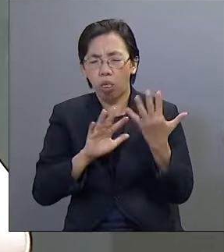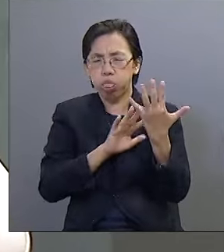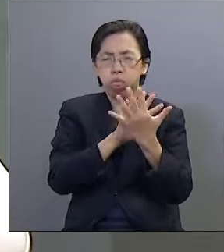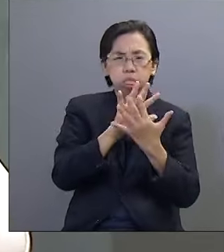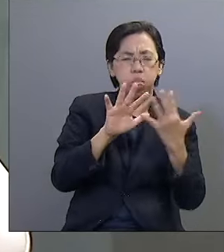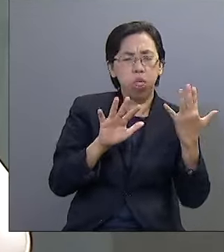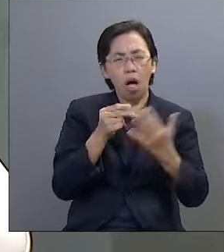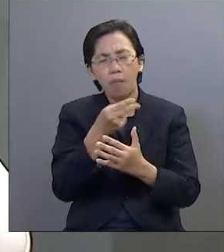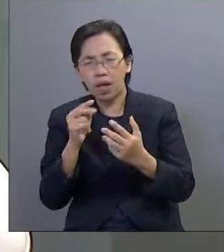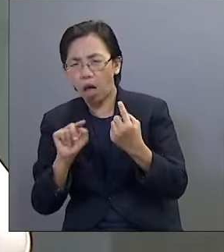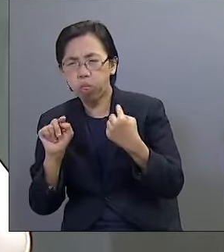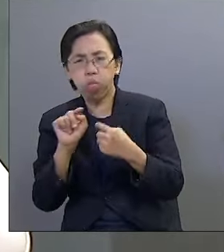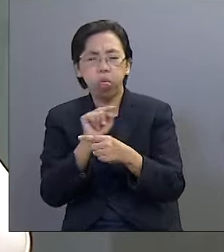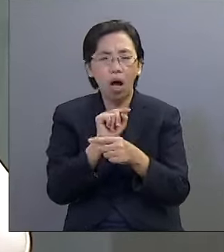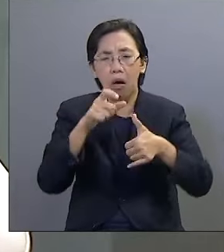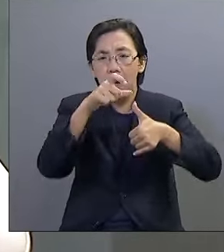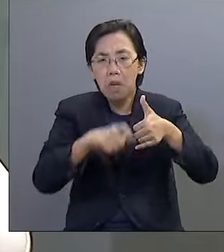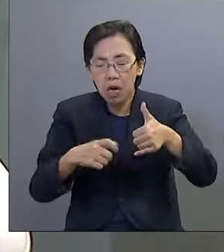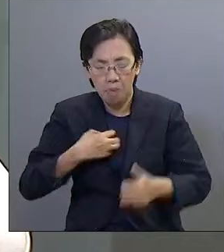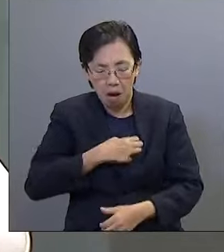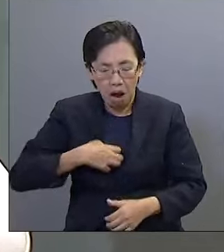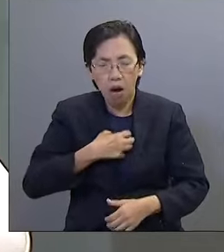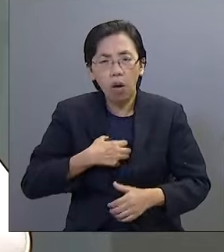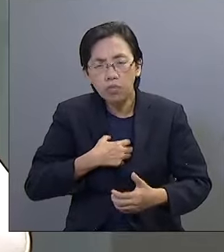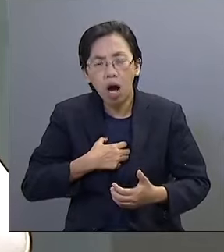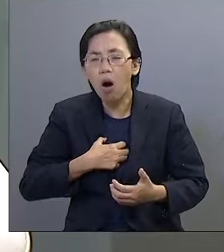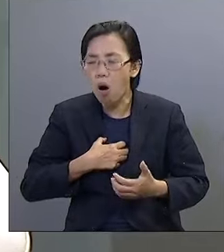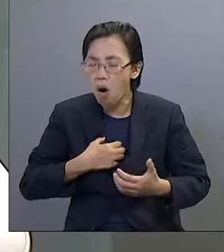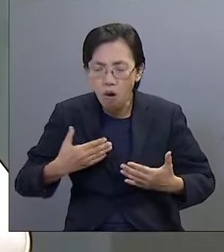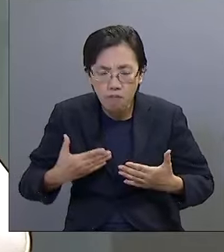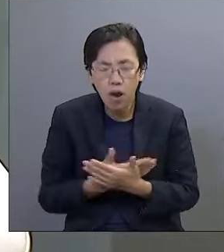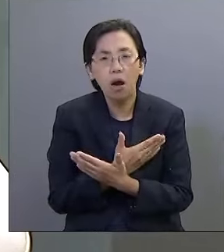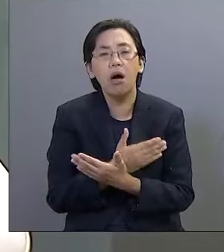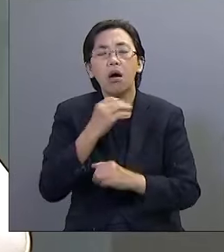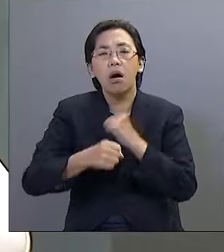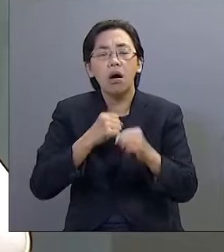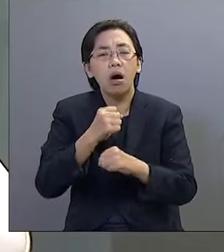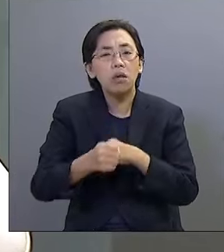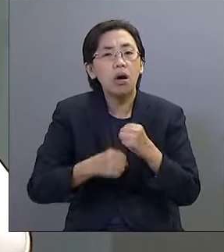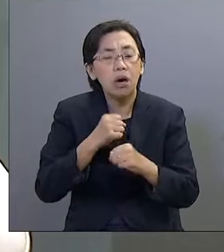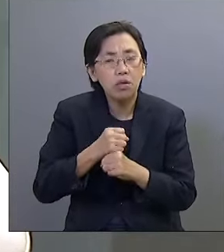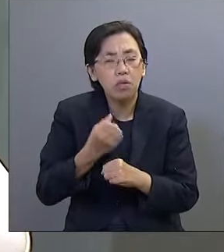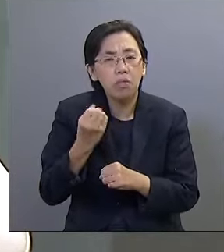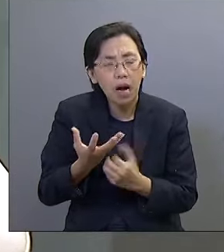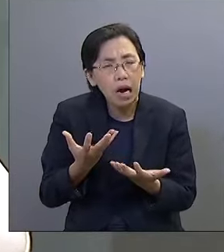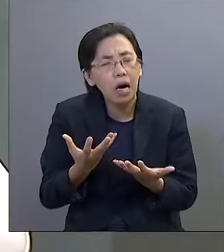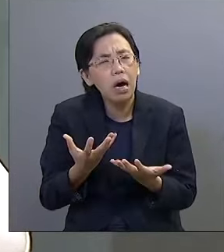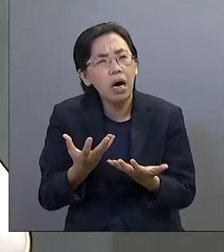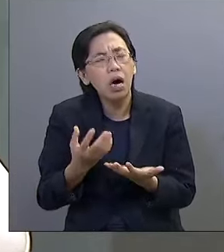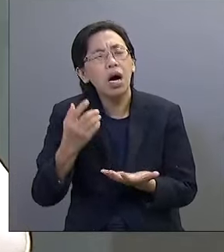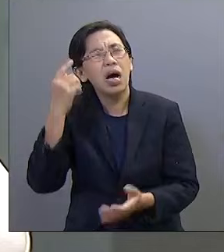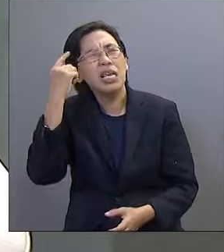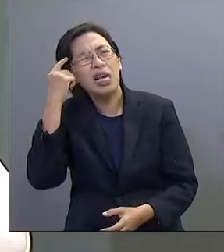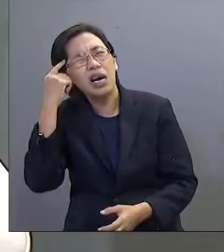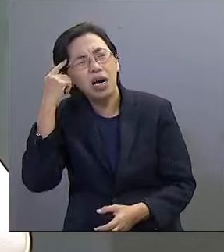ผิดปกติพฤติกรรมแล้วก็อารมณ์นั้นเปลี่ยนแปลงไปทั้งนี้นอกจากอายุเพิ่มจนเกิดภาวะสมองเสื่อมแล้วมีปัจจัยอะไรอีกบ้